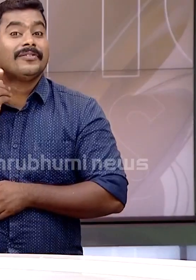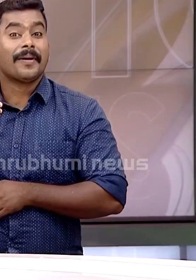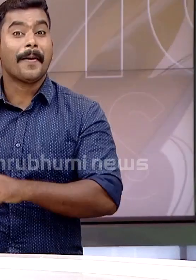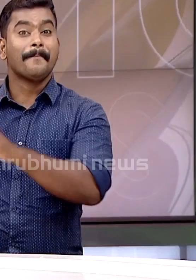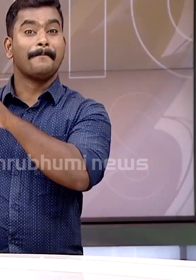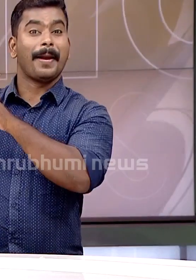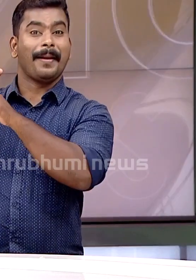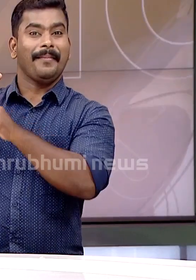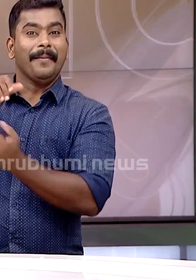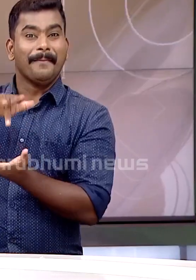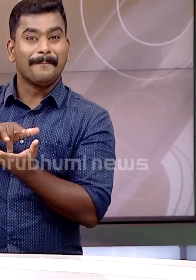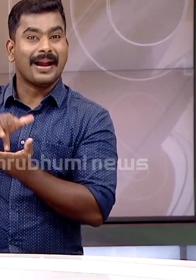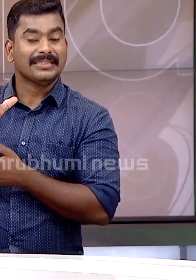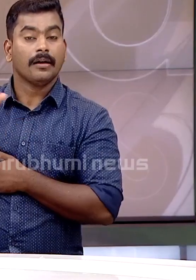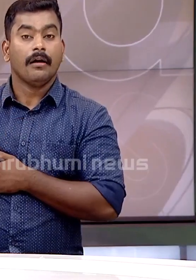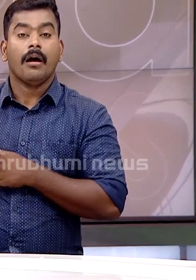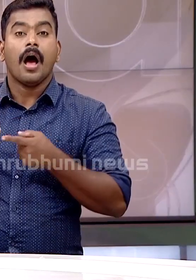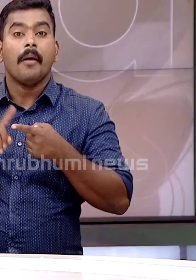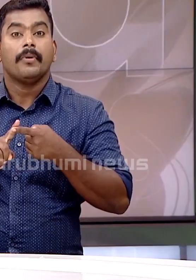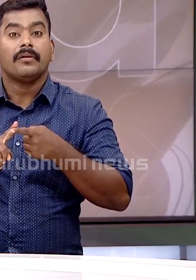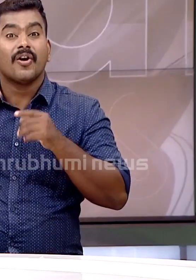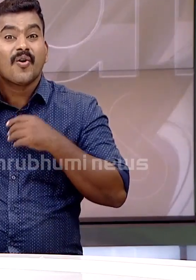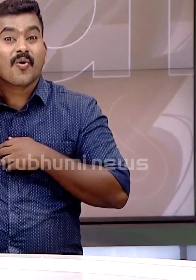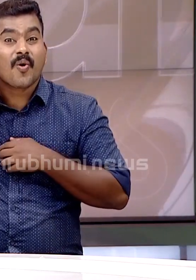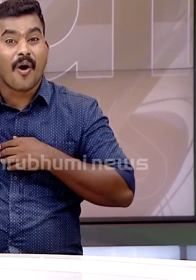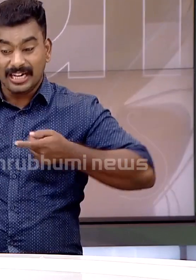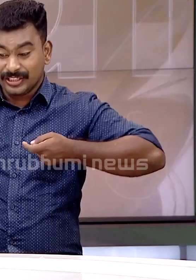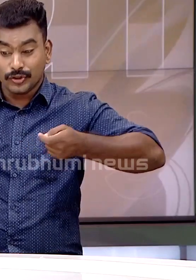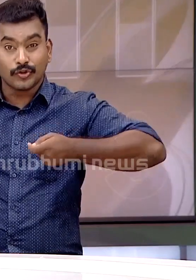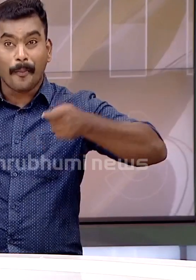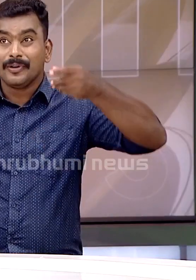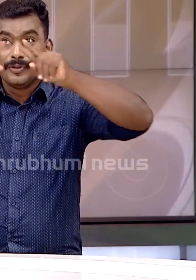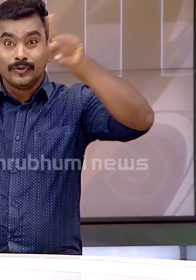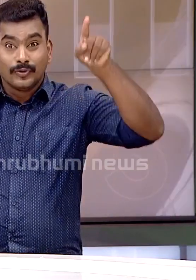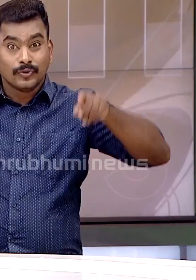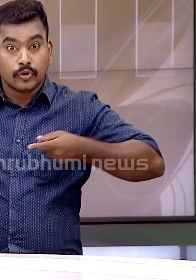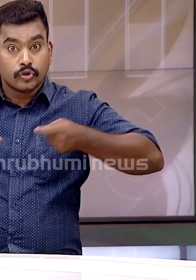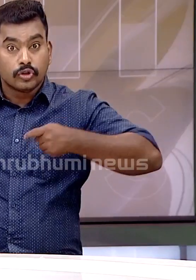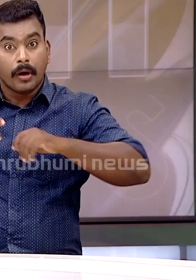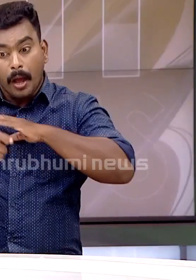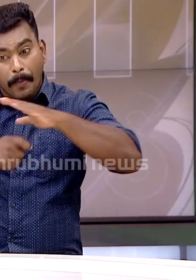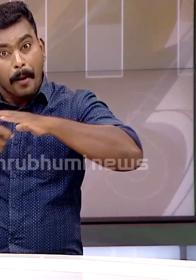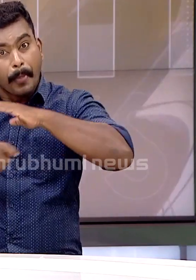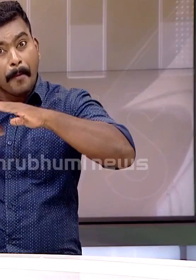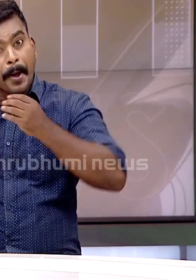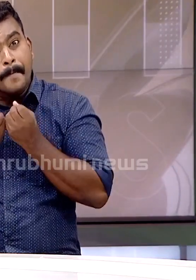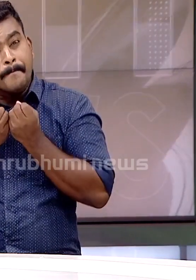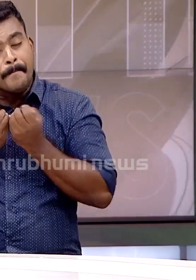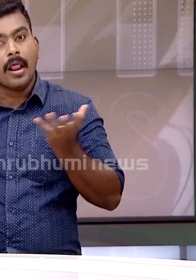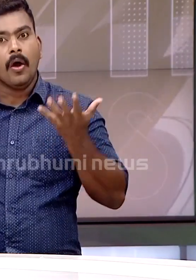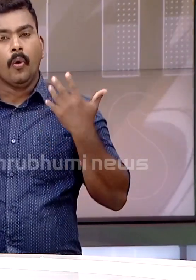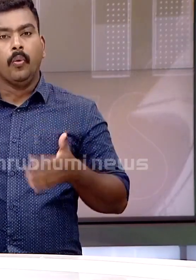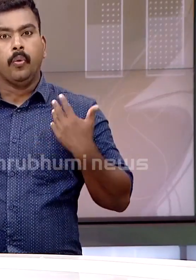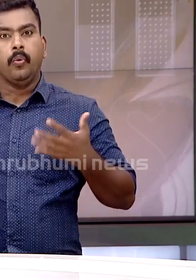തിരുവനന്തപുരം ബാലരാമപുരത്ത് ജ്വല്ലറികളിൽ മോഷണം. ബാലരാമപുരം ജംഗ്ഷന് സമീപത്തുള്ള 3 ജ്വല്ലറികളിലാണ് മോഷണം നടന്നത്. ടി എസ് ഹരികൃഷ്ണ വിവരങ്ങൾ നൽകും.